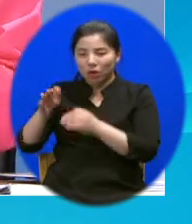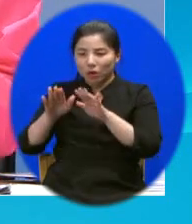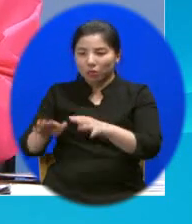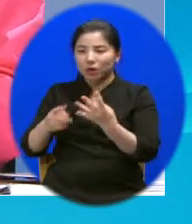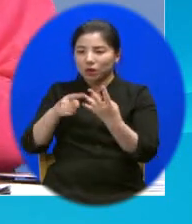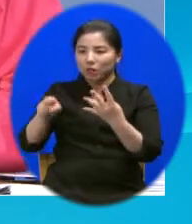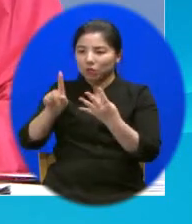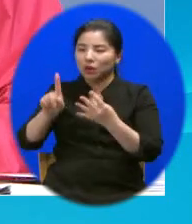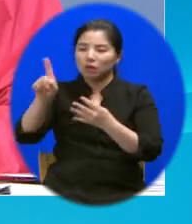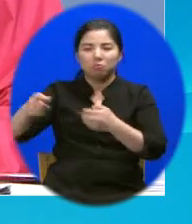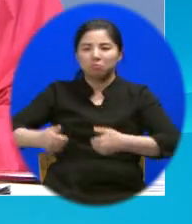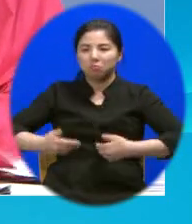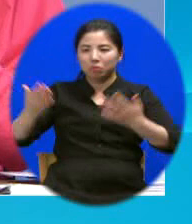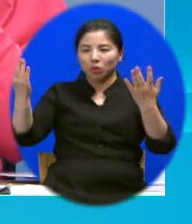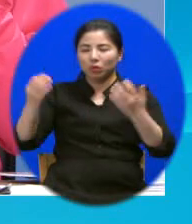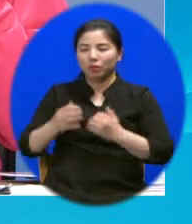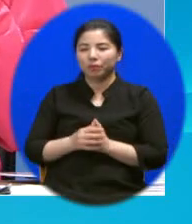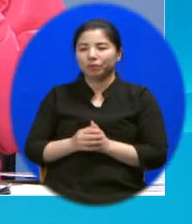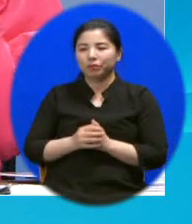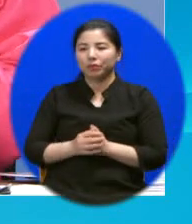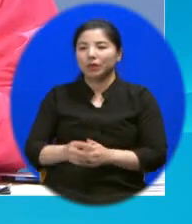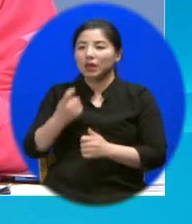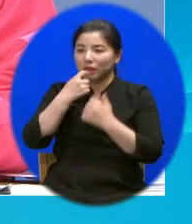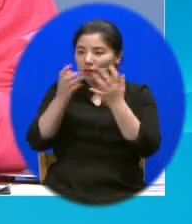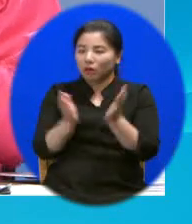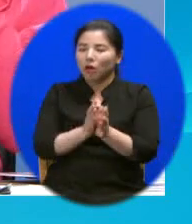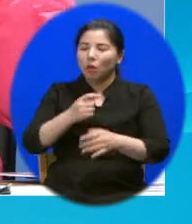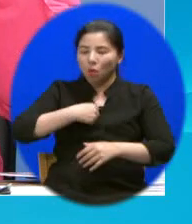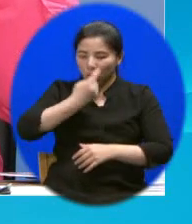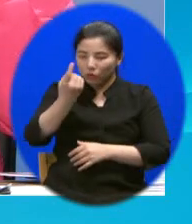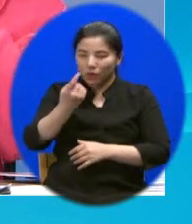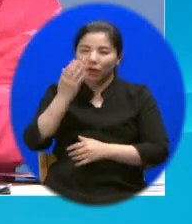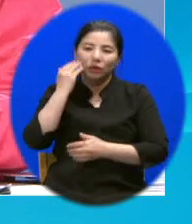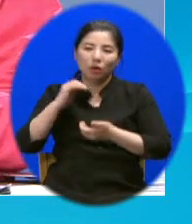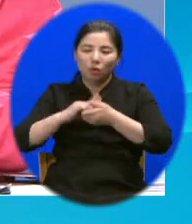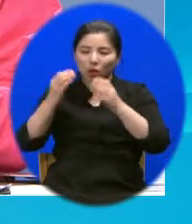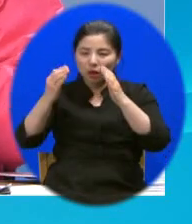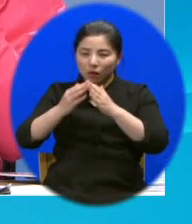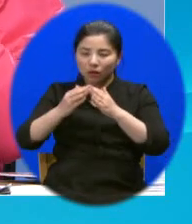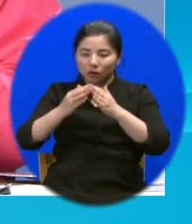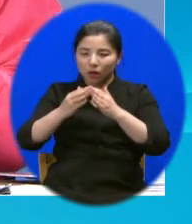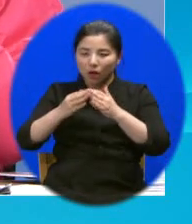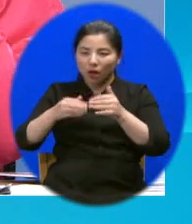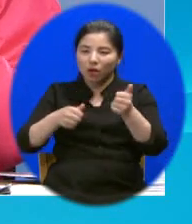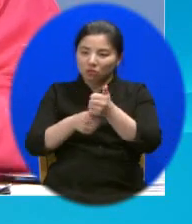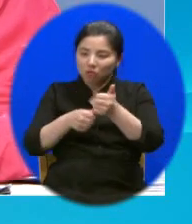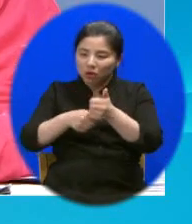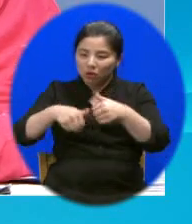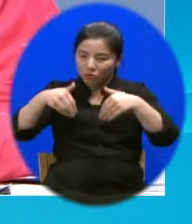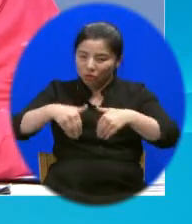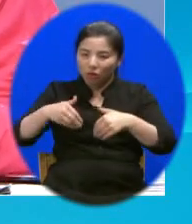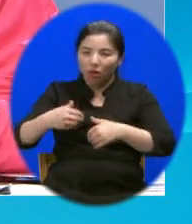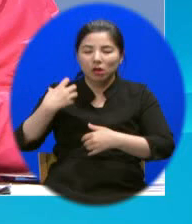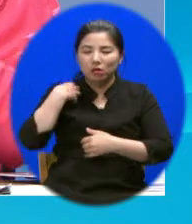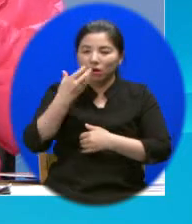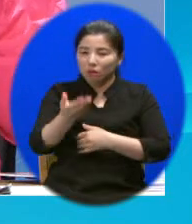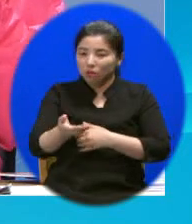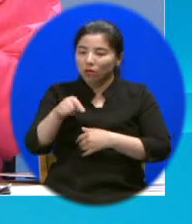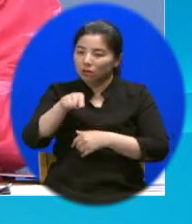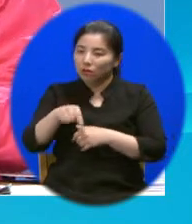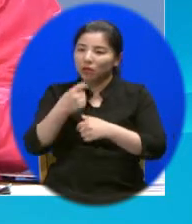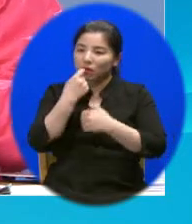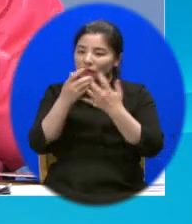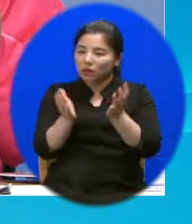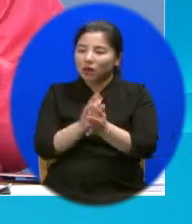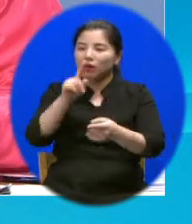4+1 도 필요 없습니다 민주 다 혼자서 청와대 것을 기억하라는 하는 민주당 혼자서 자기들